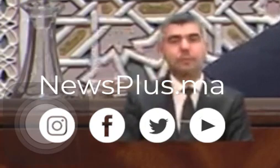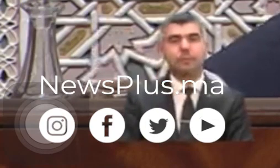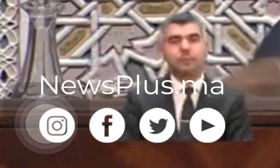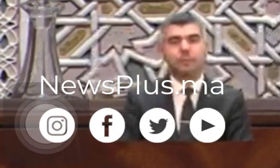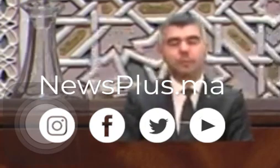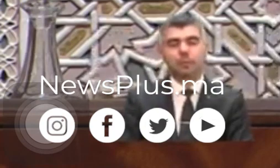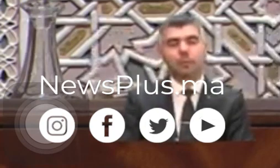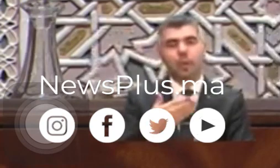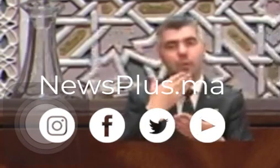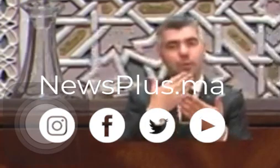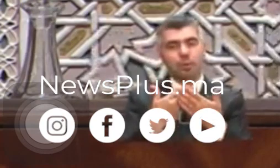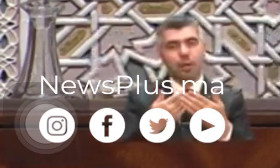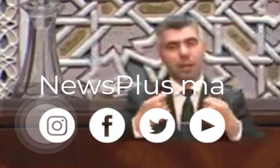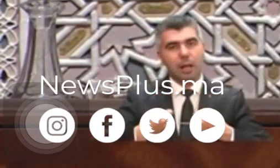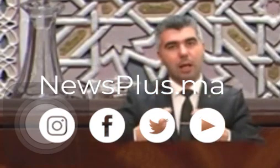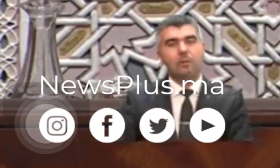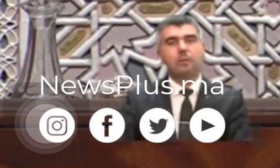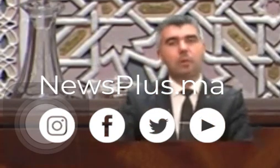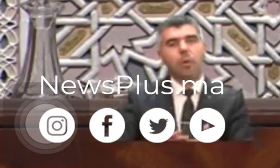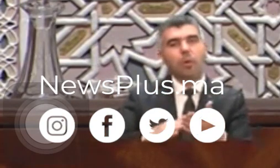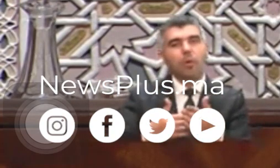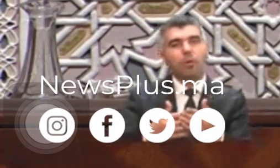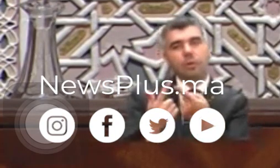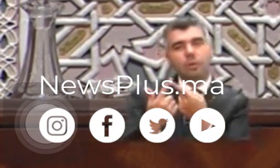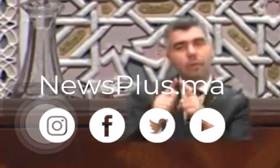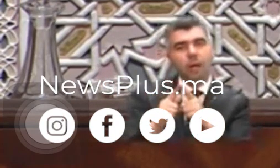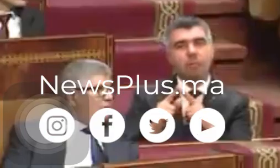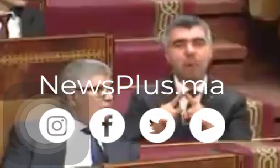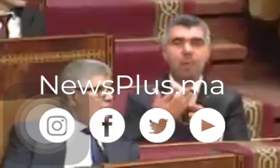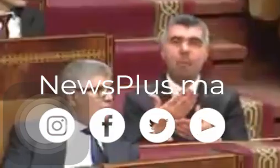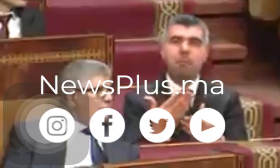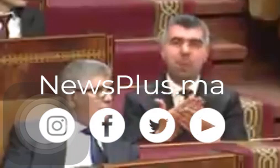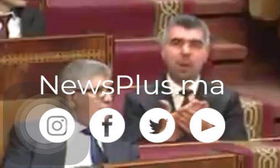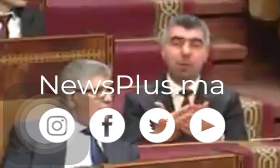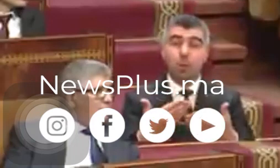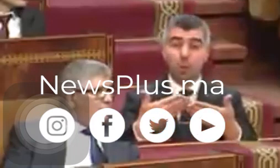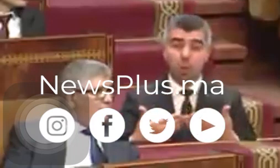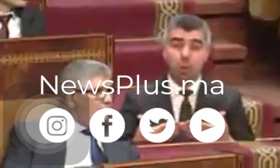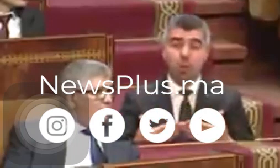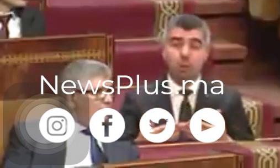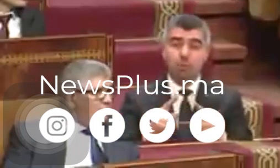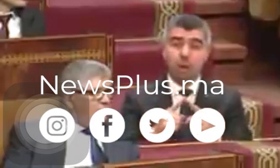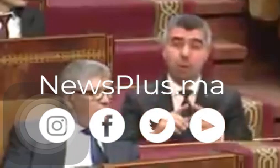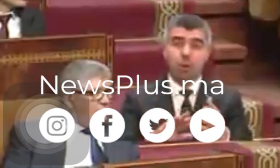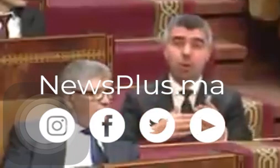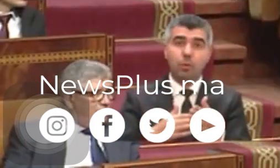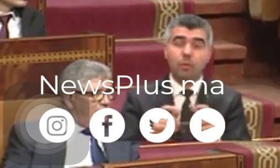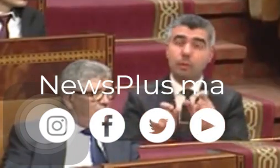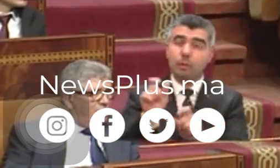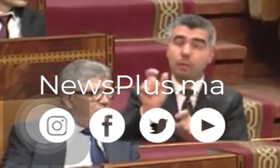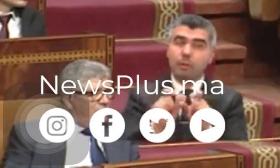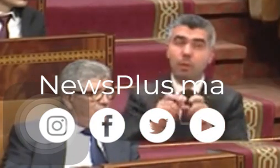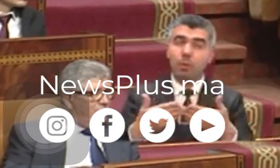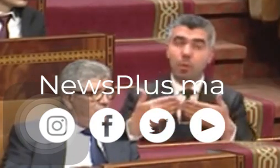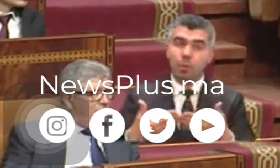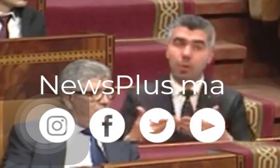شكرا سيد الرئيس. مع احترامي للاخوه الرؤساء والمتدخلين في هذا الملف، الا كاين اليوم شي انتقادات خسرها انتقادات لينا حنا، لأن اليوم